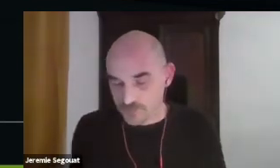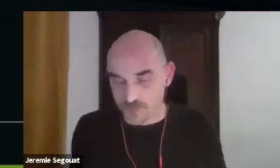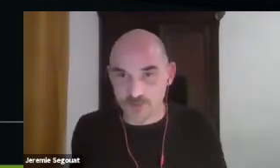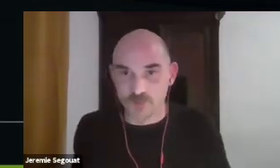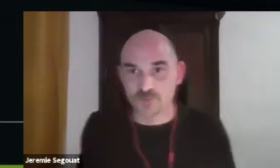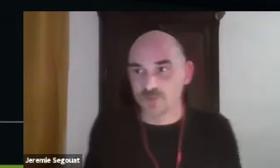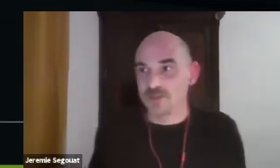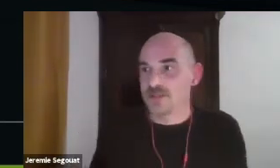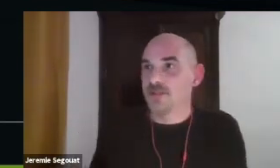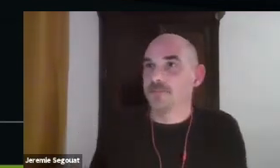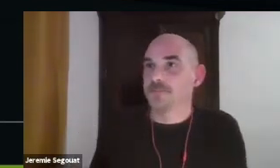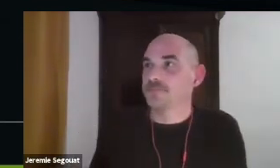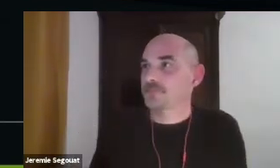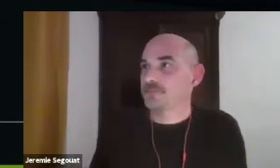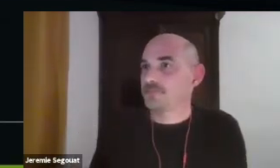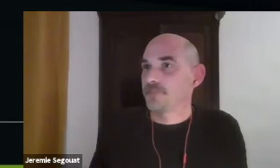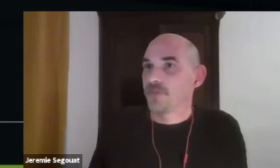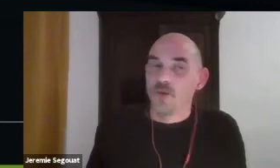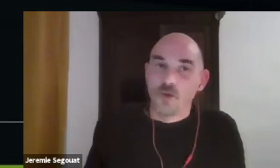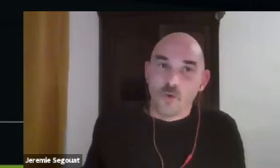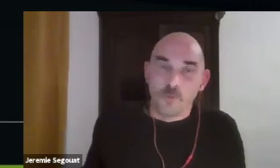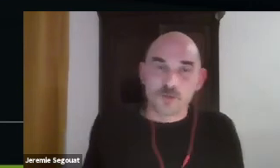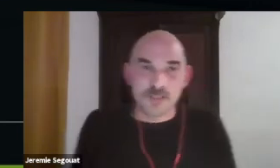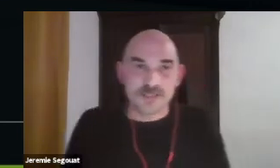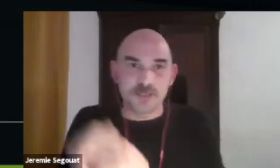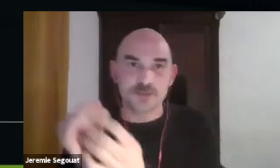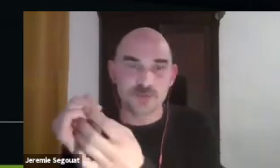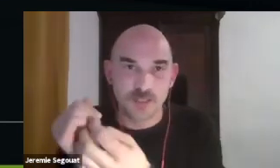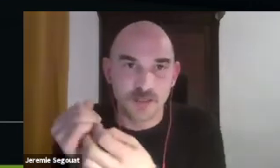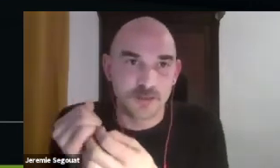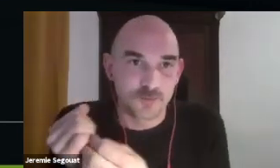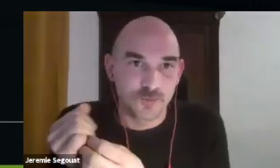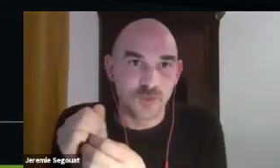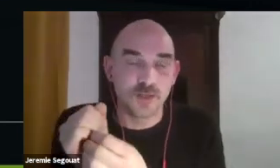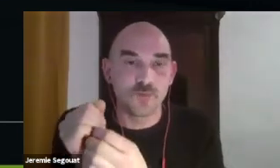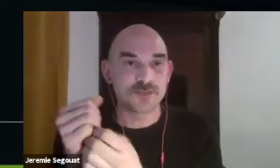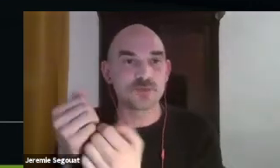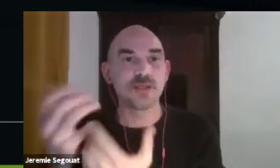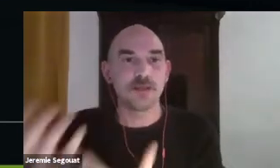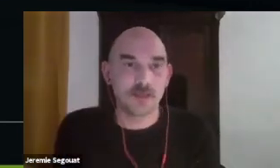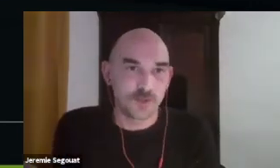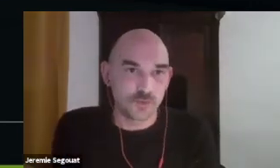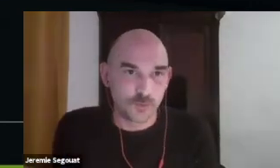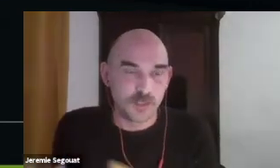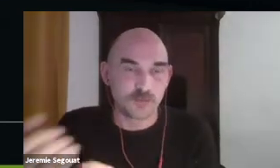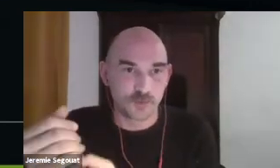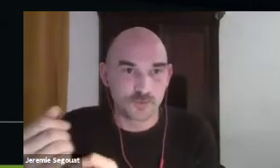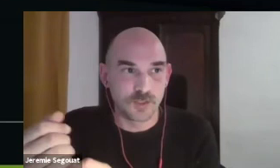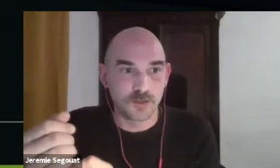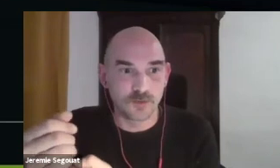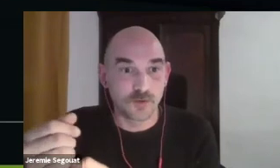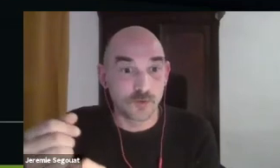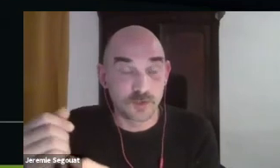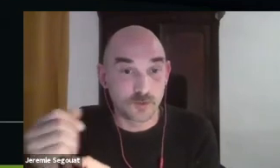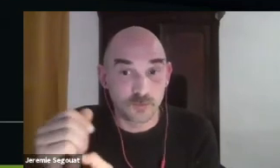en situation de surdicécité on parle aussi d'espace sociétal donc on fait société avec autrui quand